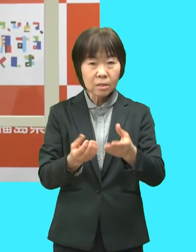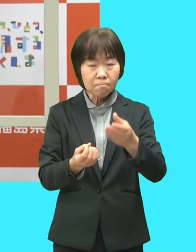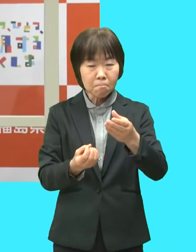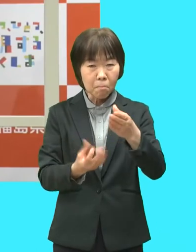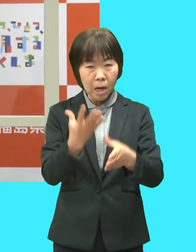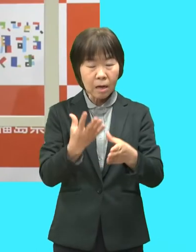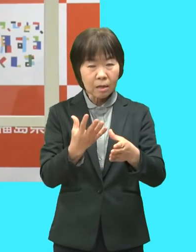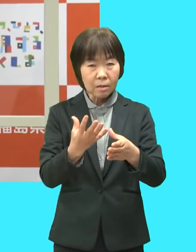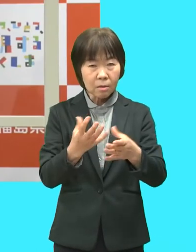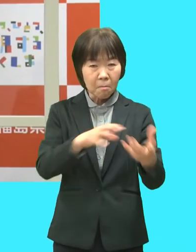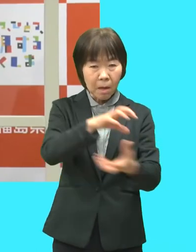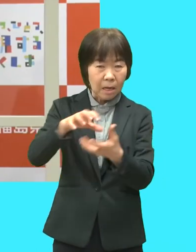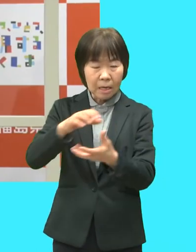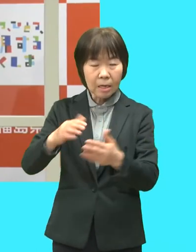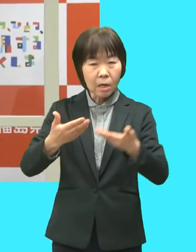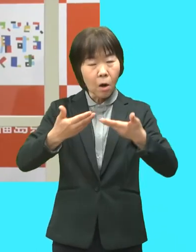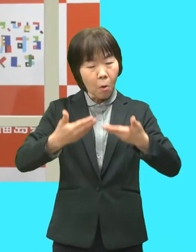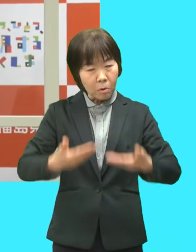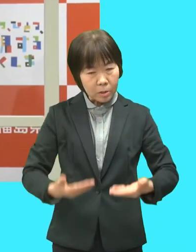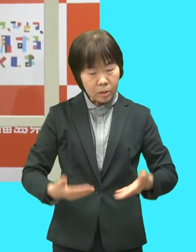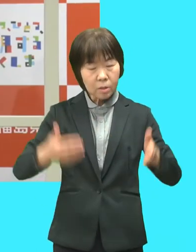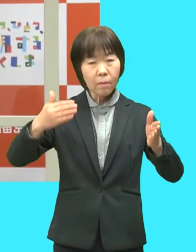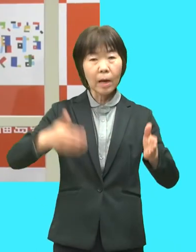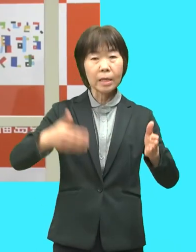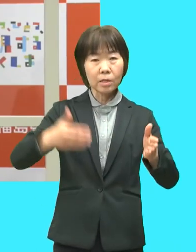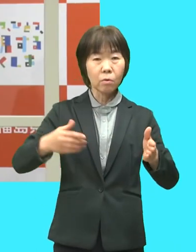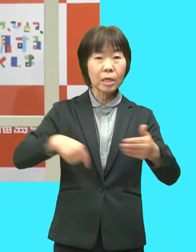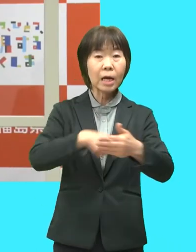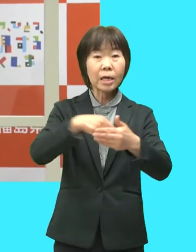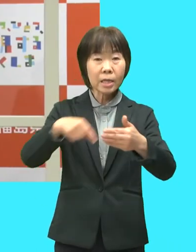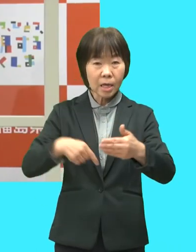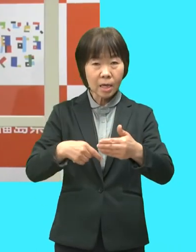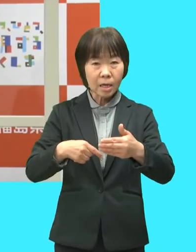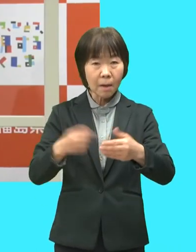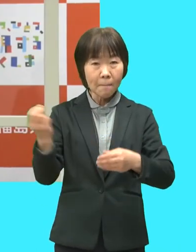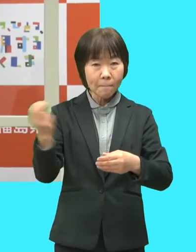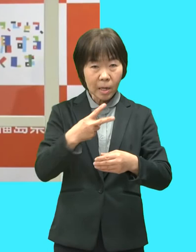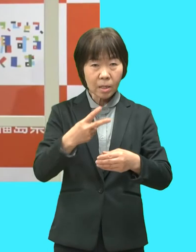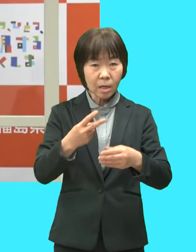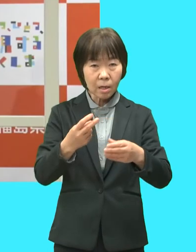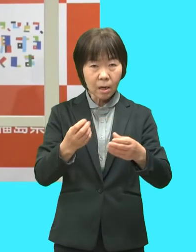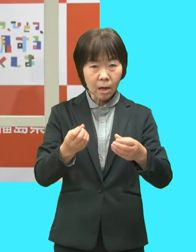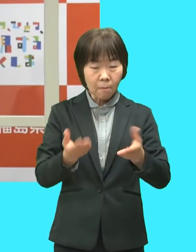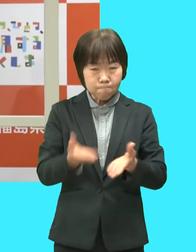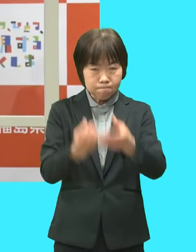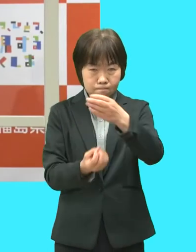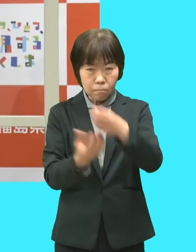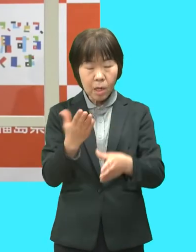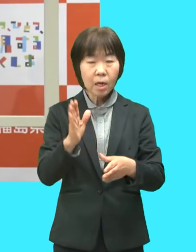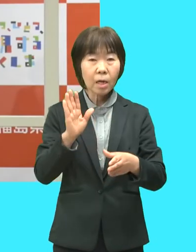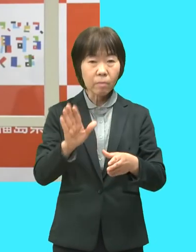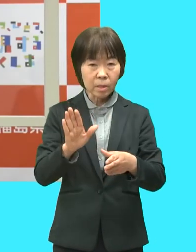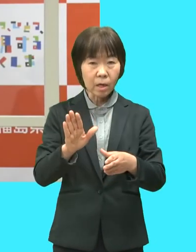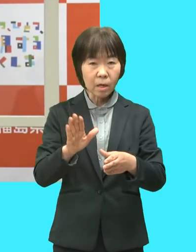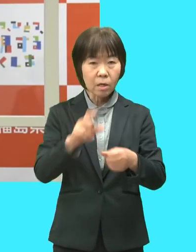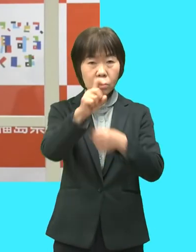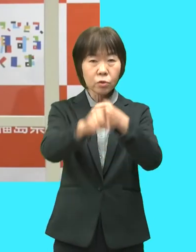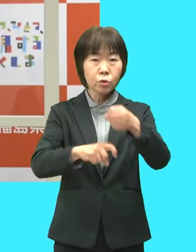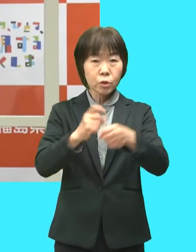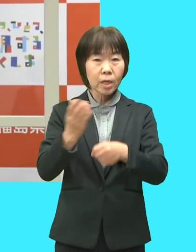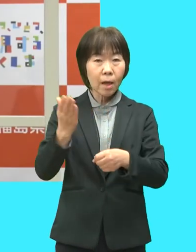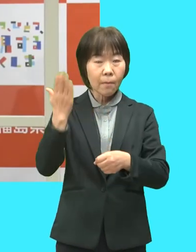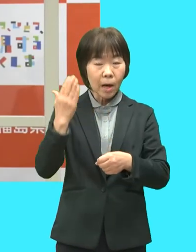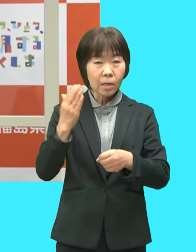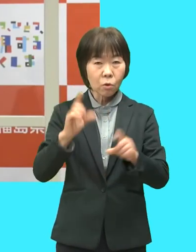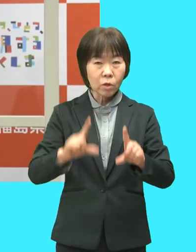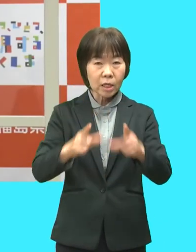が落ち着く間もなく再び強い地震に見舞われました。10年前の東日本大震